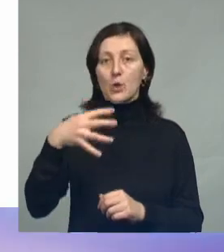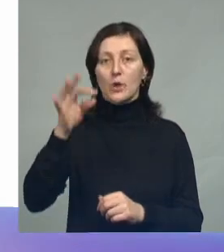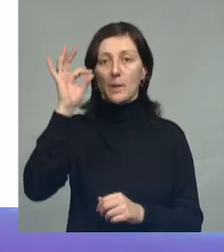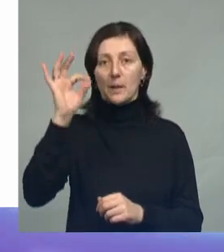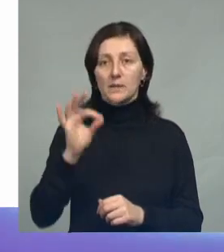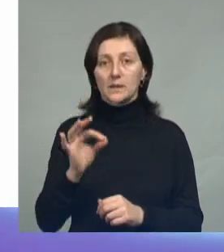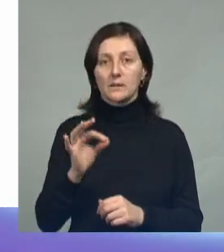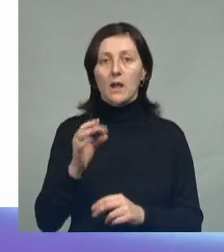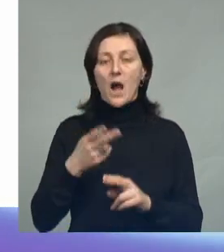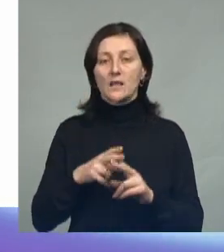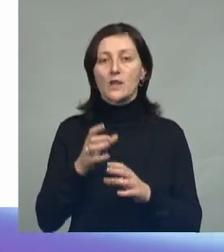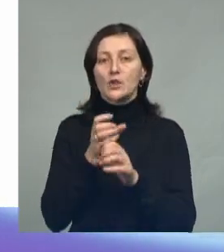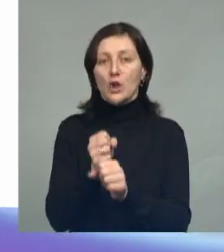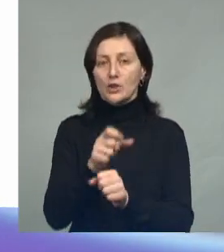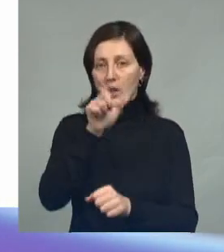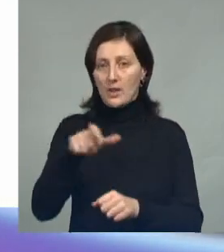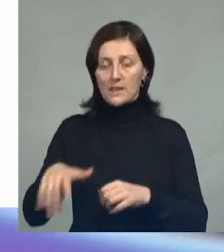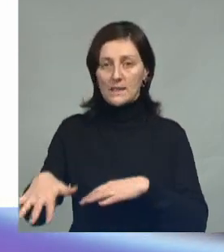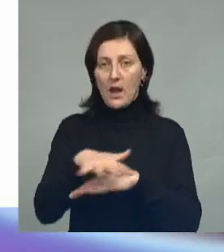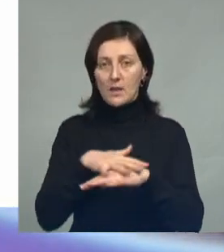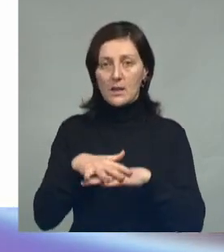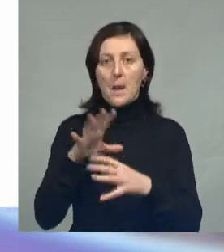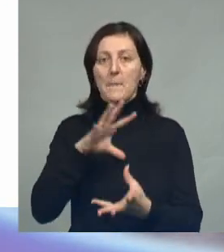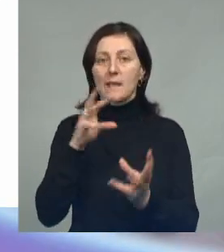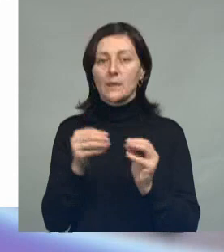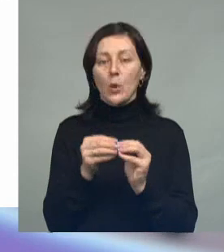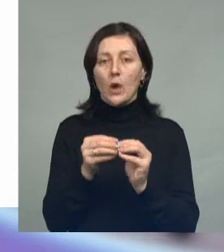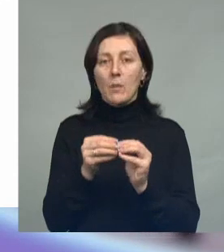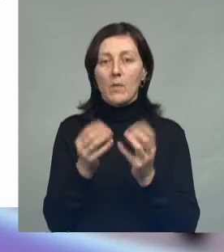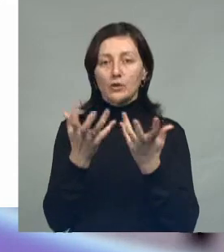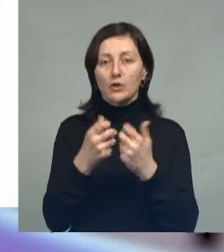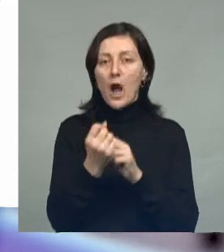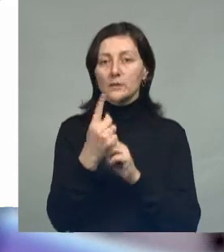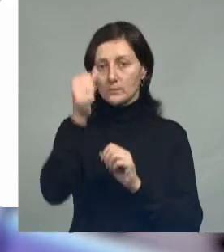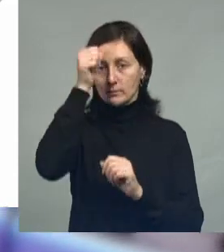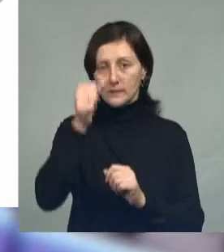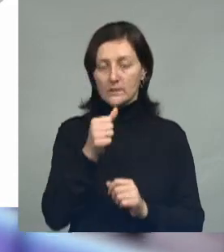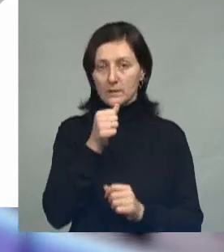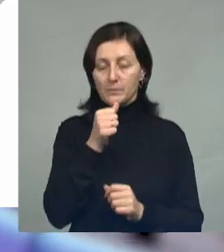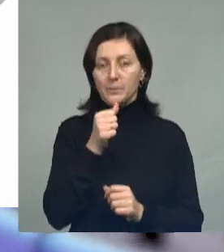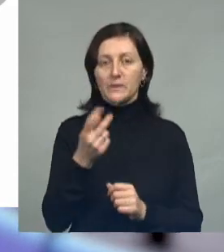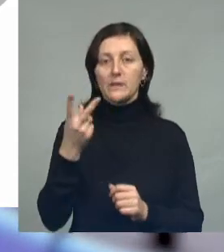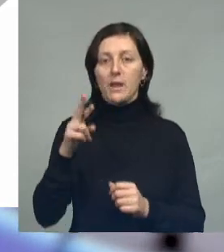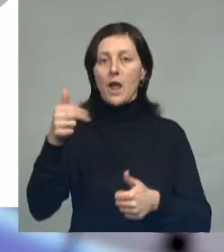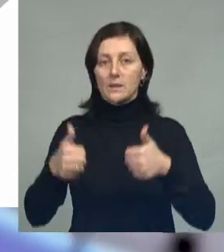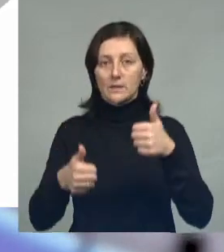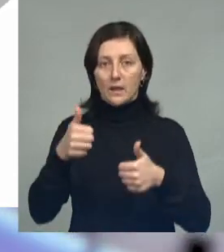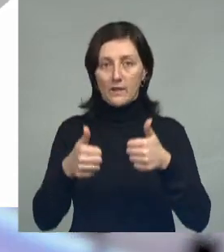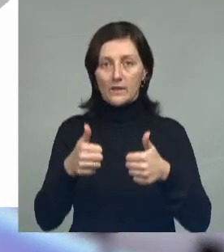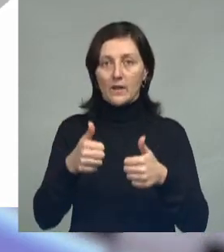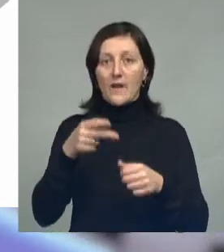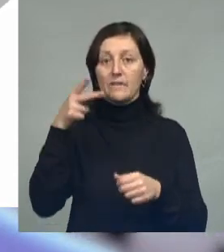занести ли сокращение населения данные по итогам 11 месяцев опубликовал белгород стад для сравнения в аналогичный период